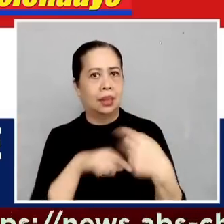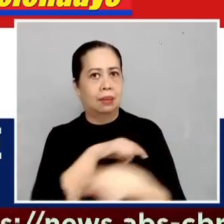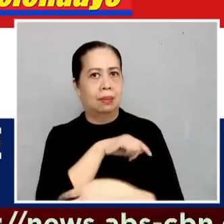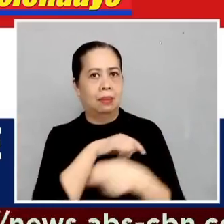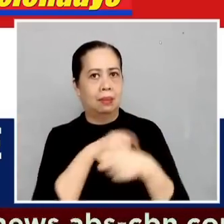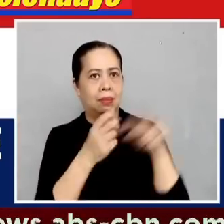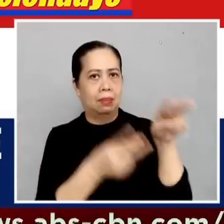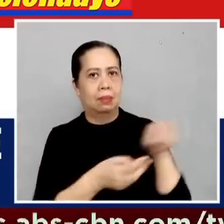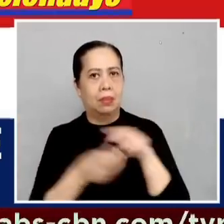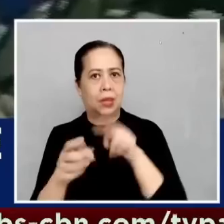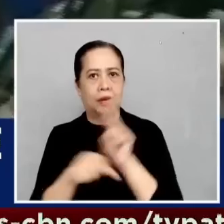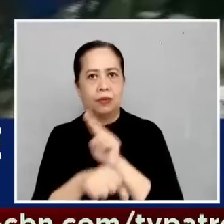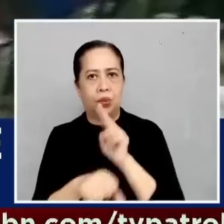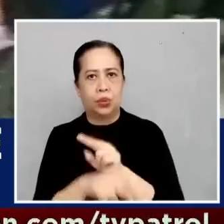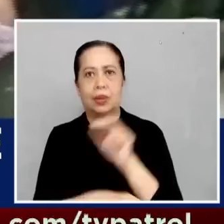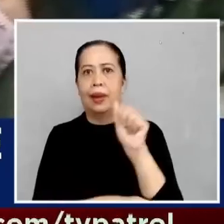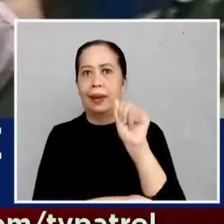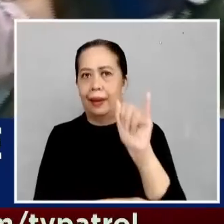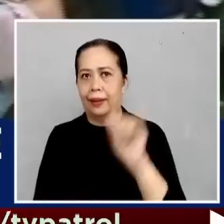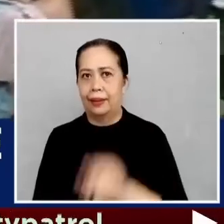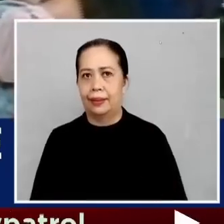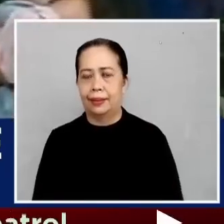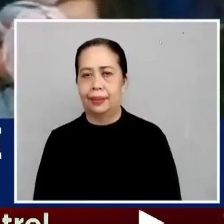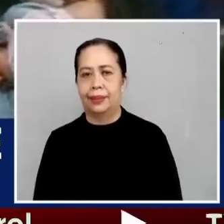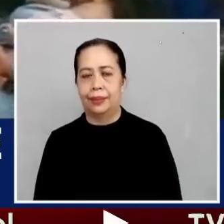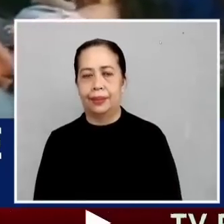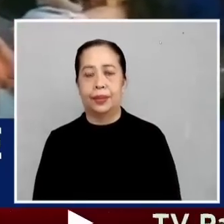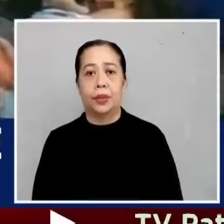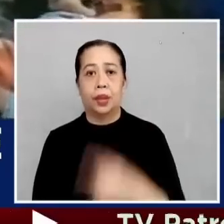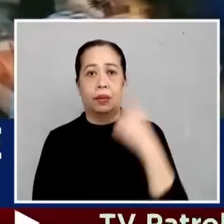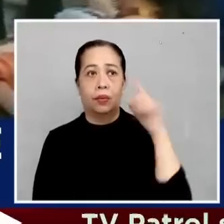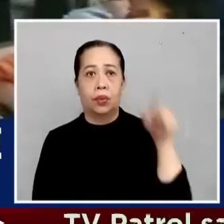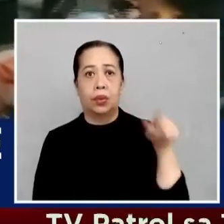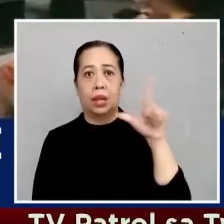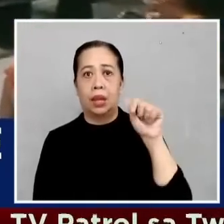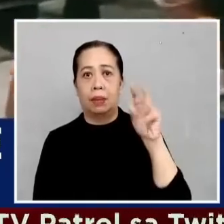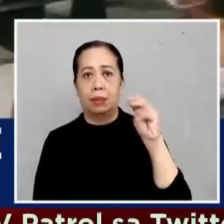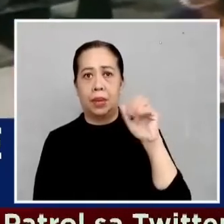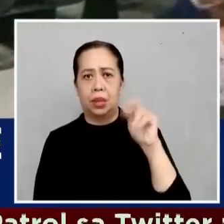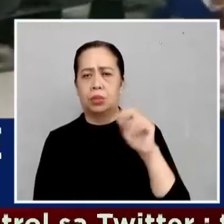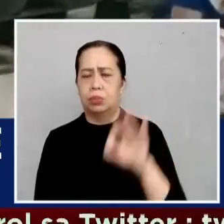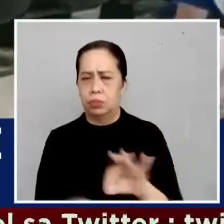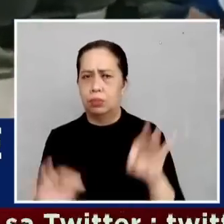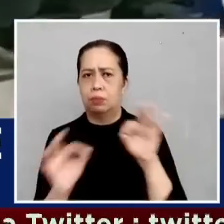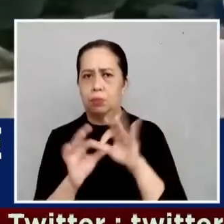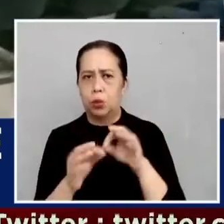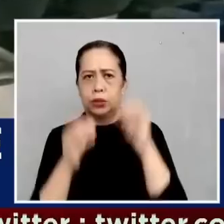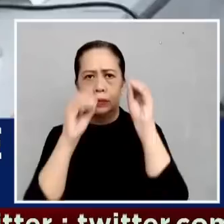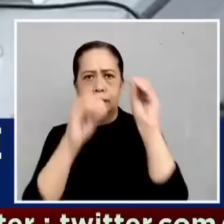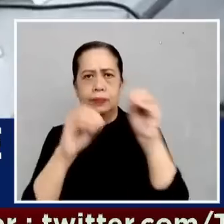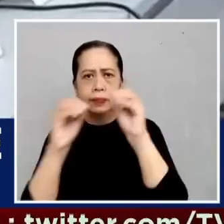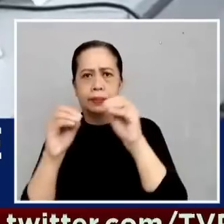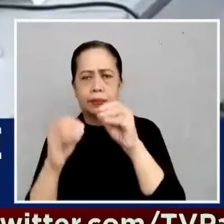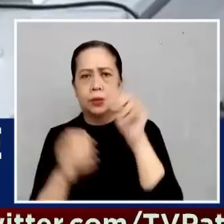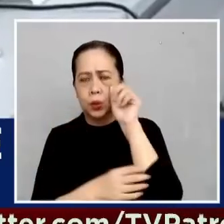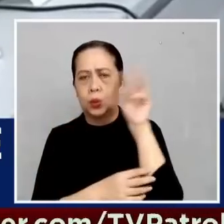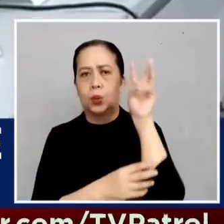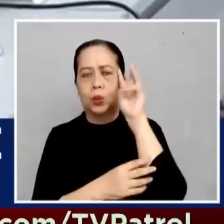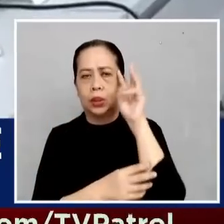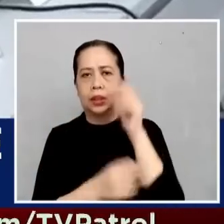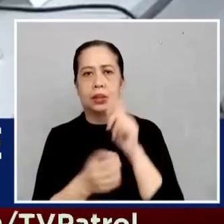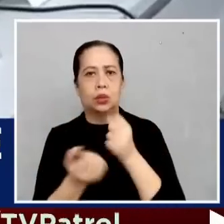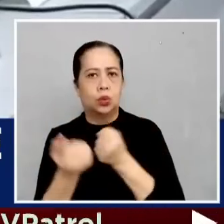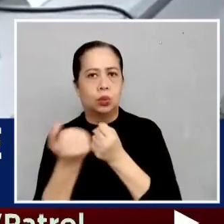gumagamit po tayo ng AI. Para kay Lambino, importanteng palawakin ang media literacy ng taong bayan, suportahan ang